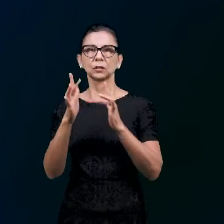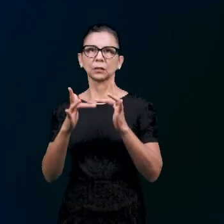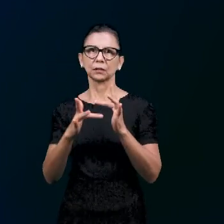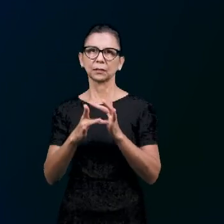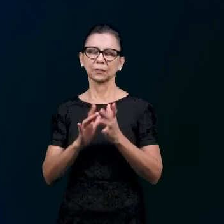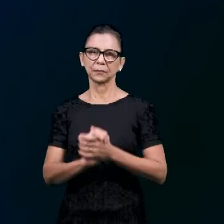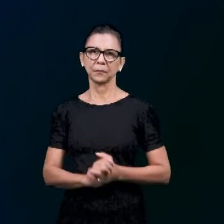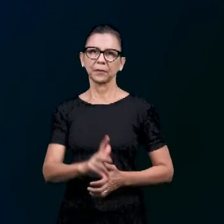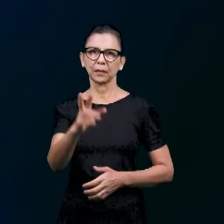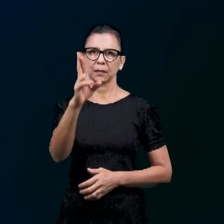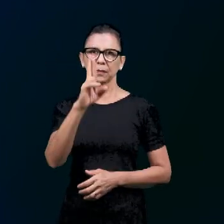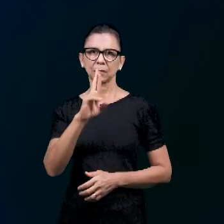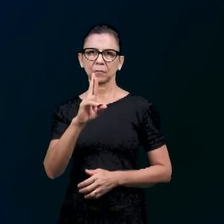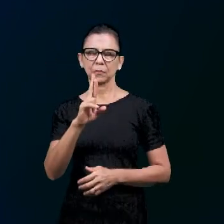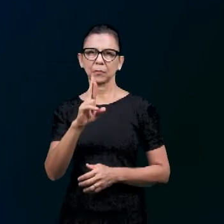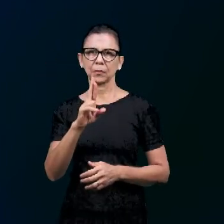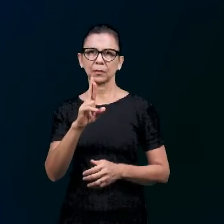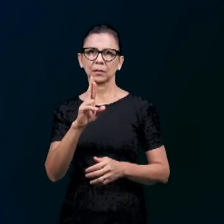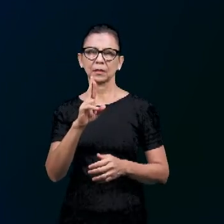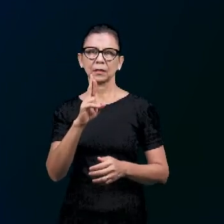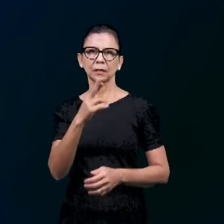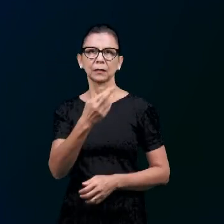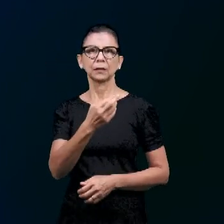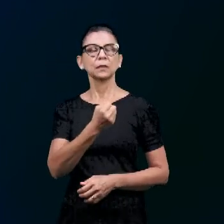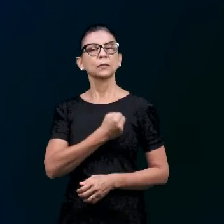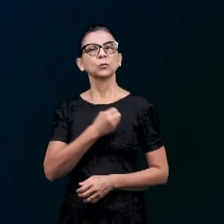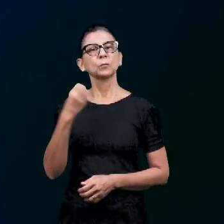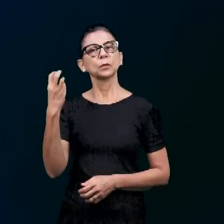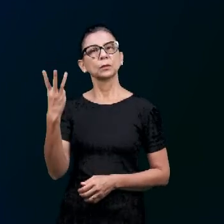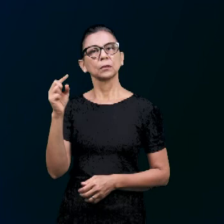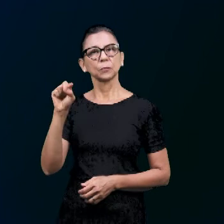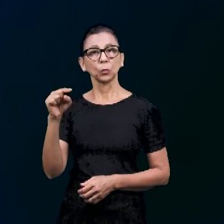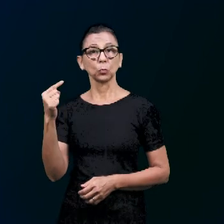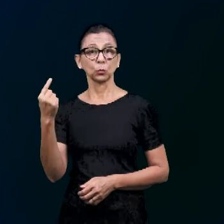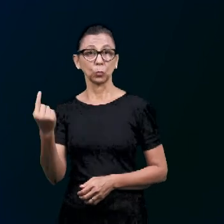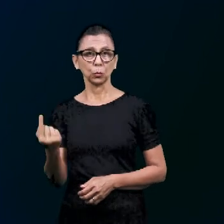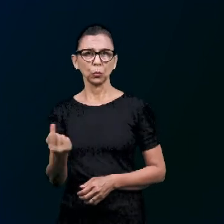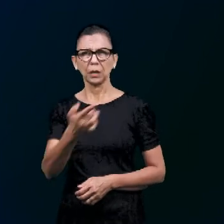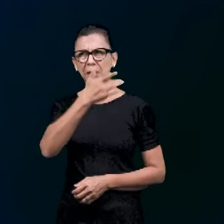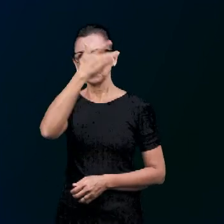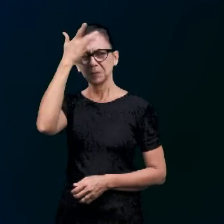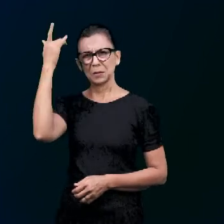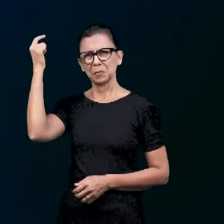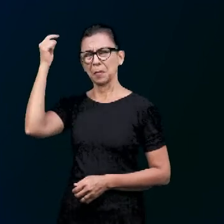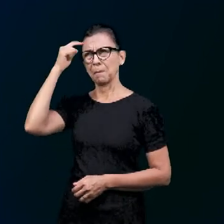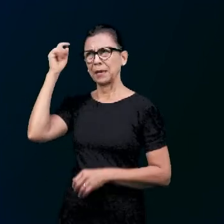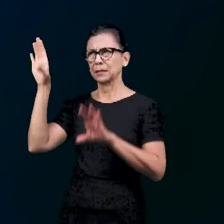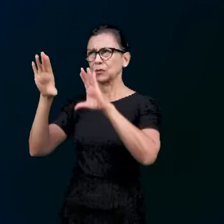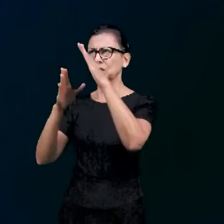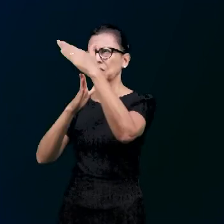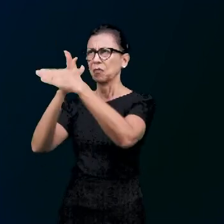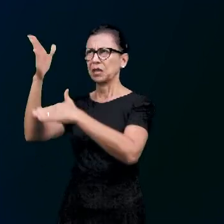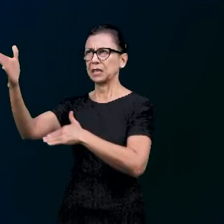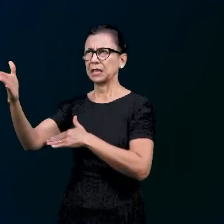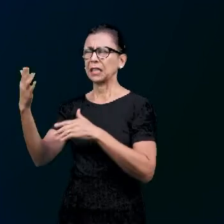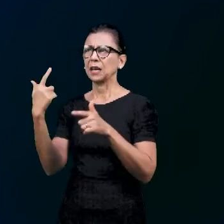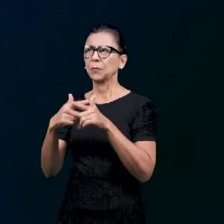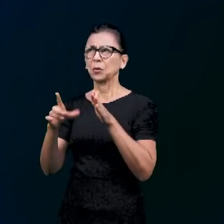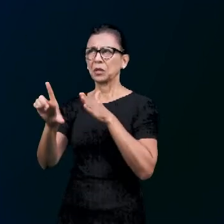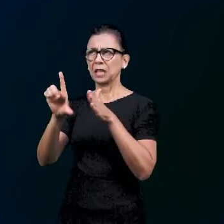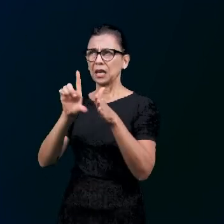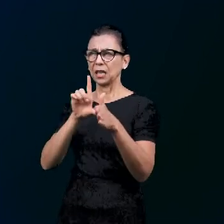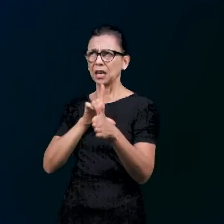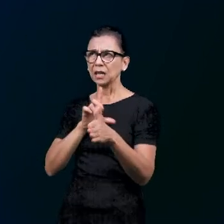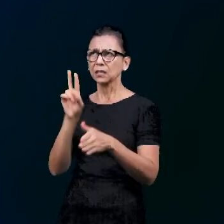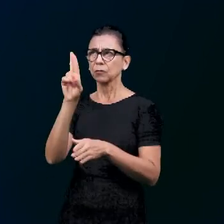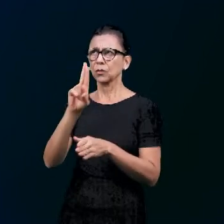Une réponse à la question numéro 3.1 qui dit, quelqu'un pense qu'il va au ciel parce qu'il a donné, parce qu'il a utilisé